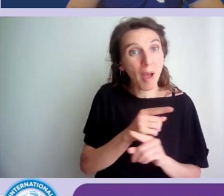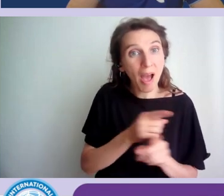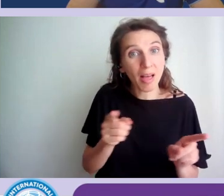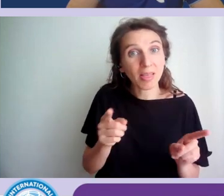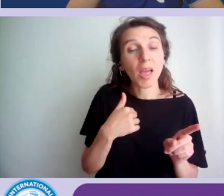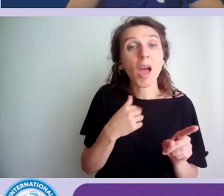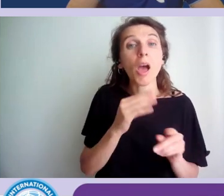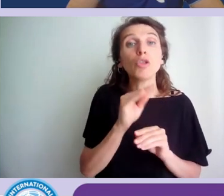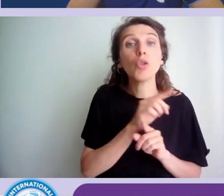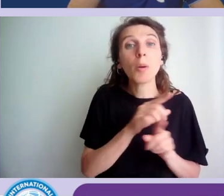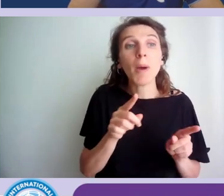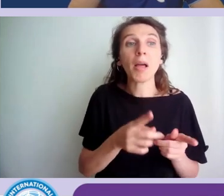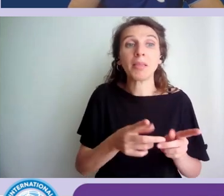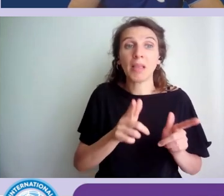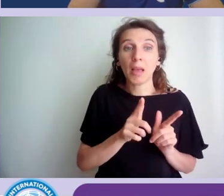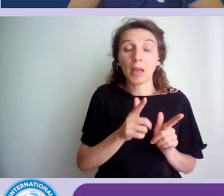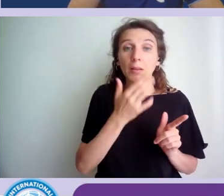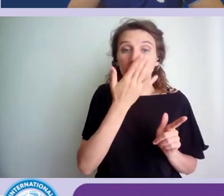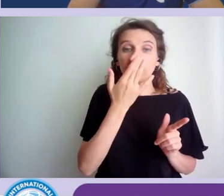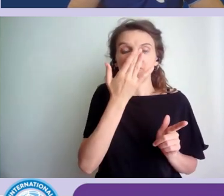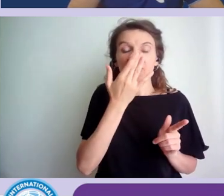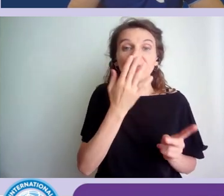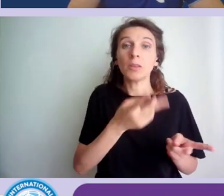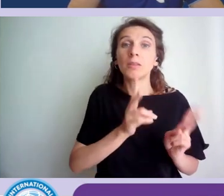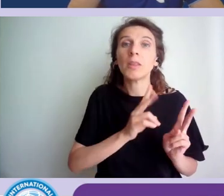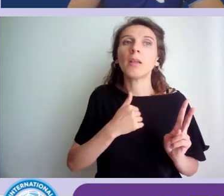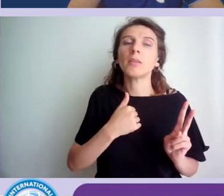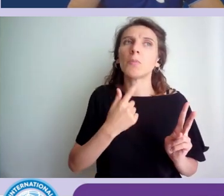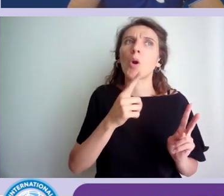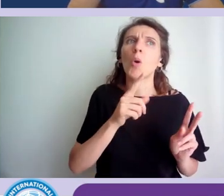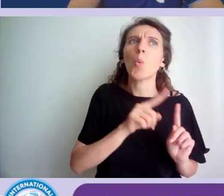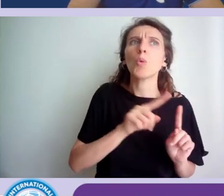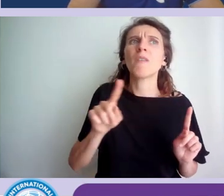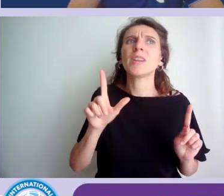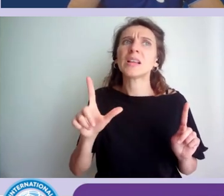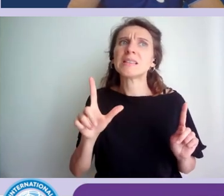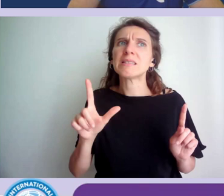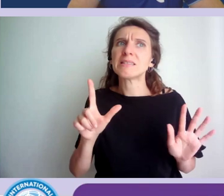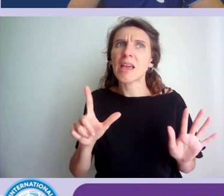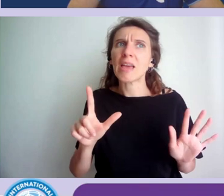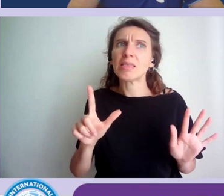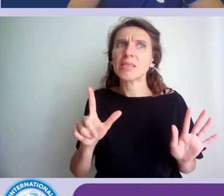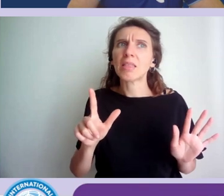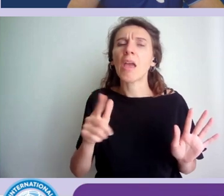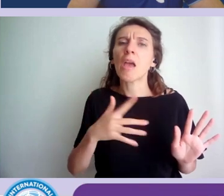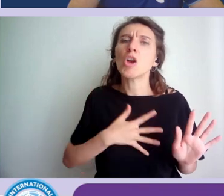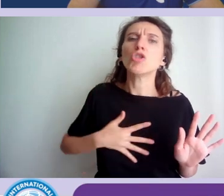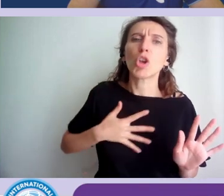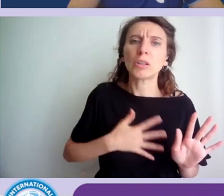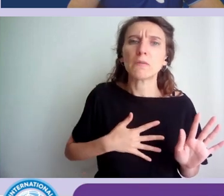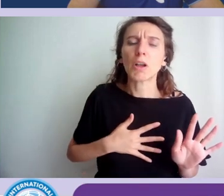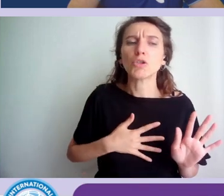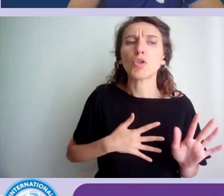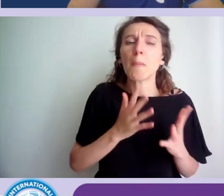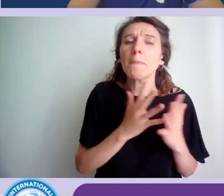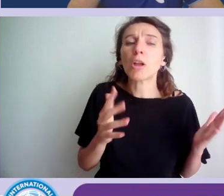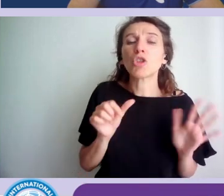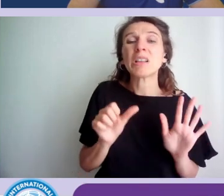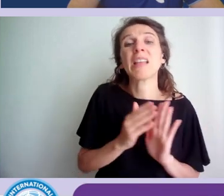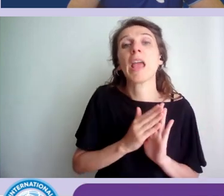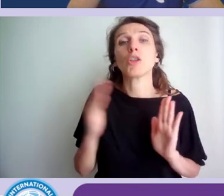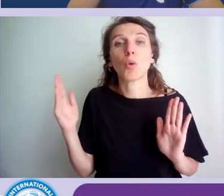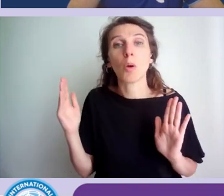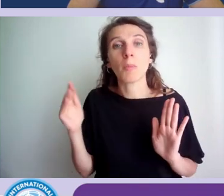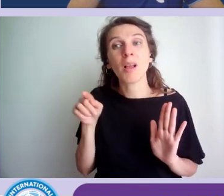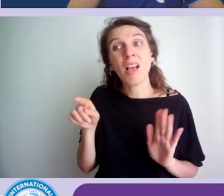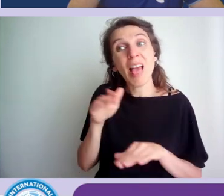persone mi daranno un Rating da 1 a 7 di soddisfazione superiore al 6 bene quell' esperto di accessibilità non